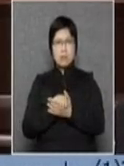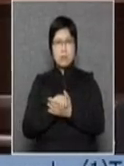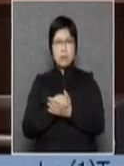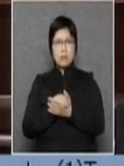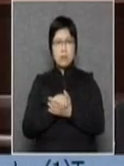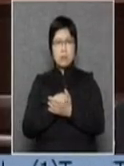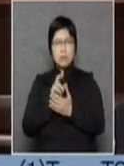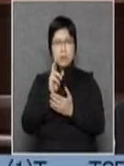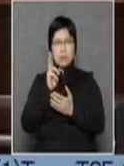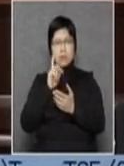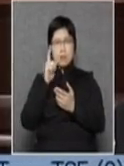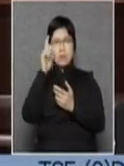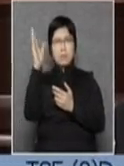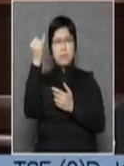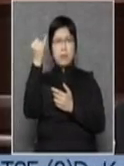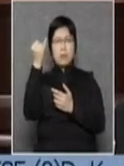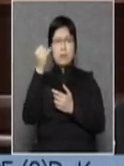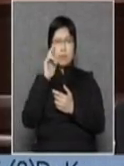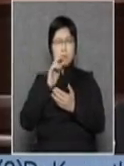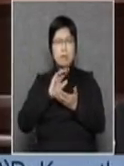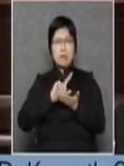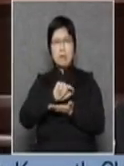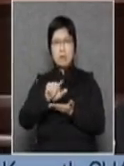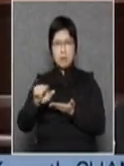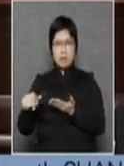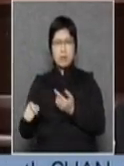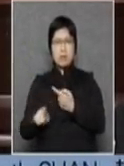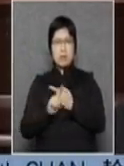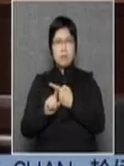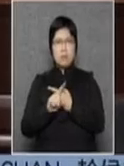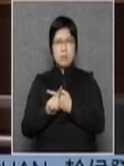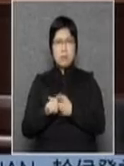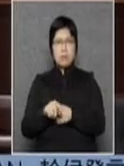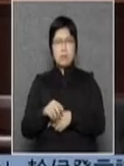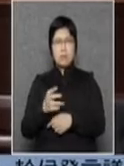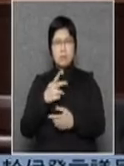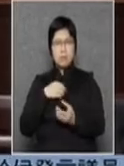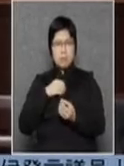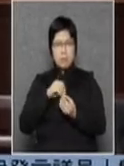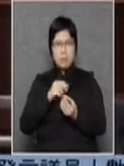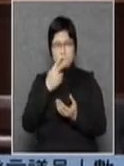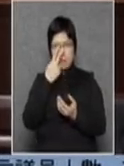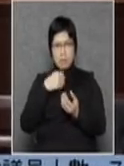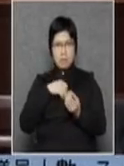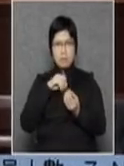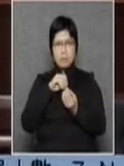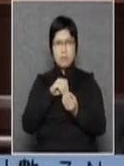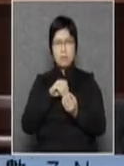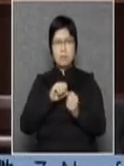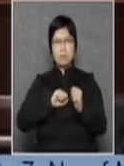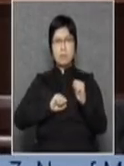天災和衛生的威脅，一副呢悲天憫人這樣的態